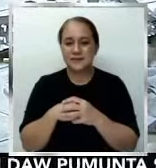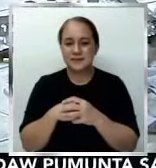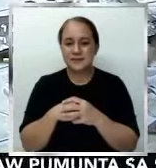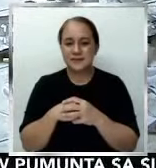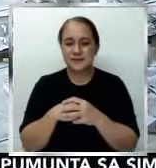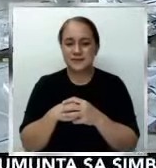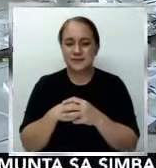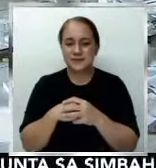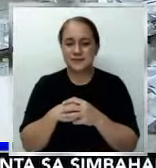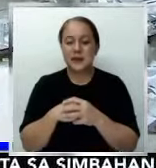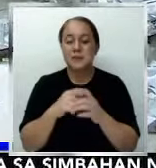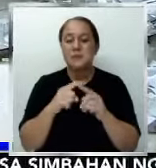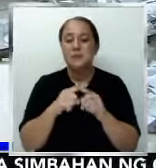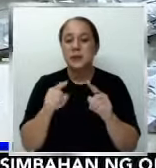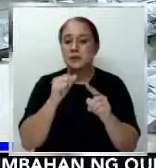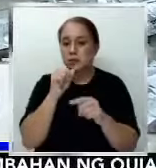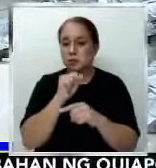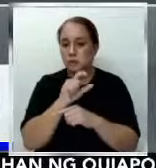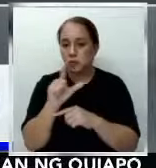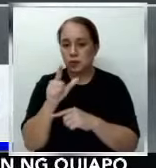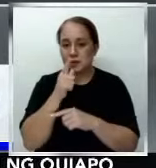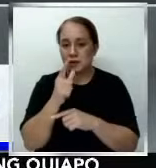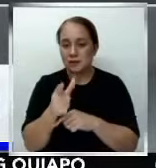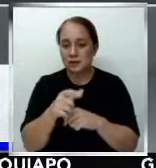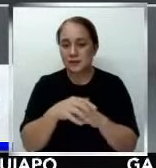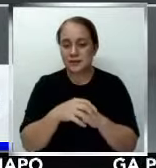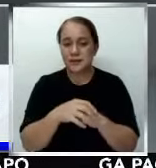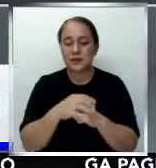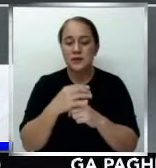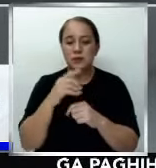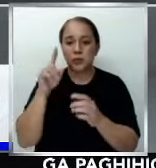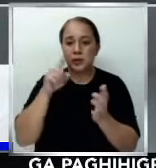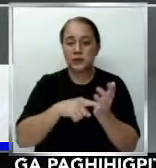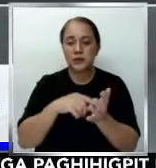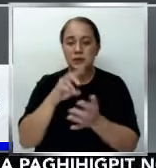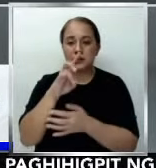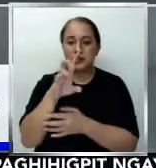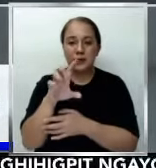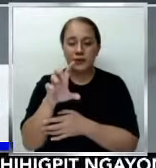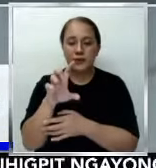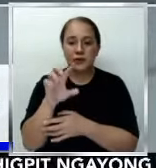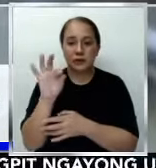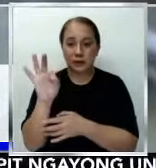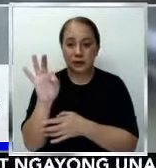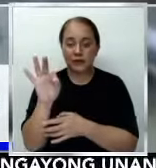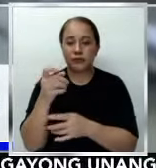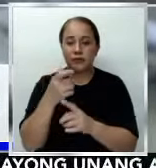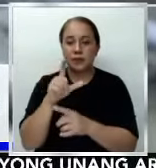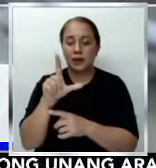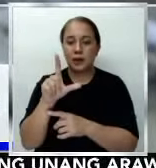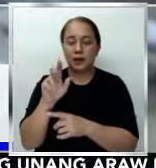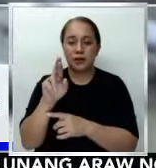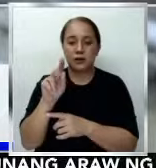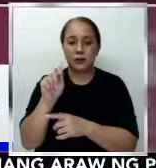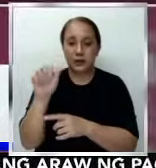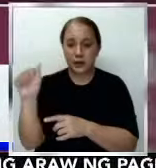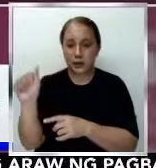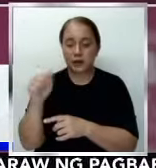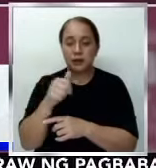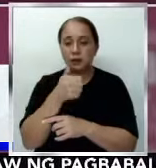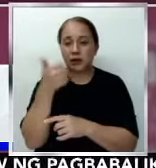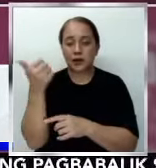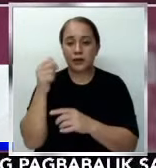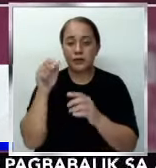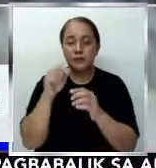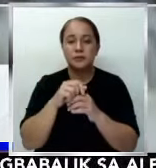Pero hindi lahat kasing swerte nila. Sa 1,709 na empleyado mula LRTA at iba pang railway system na sumailalim